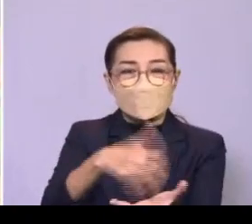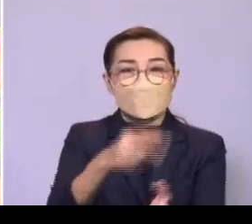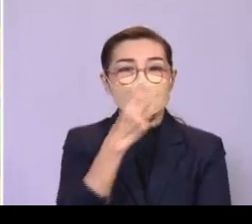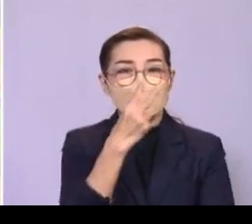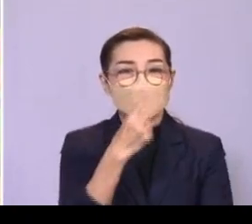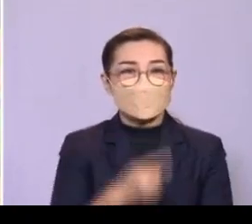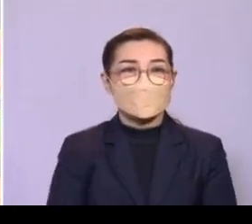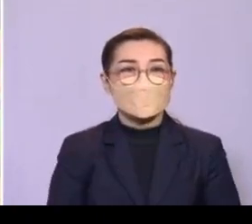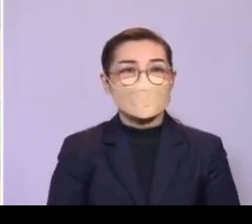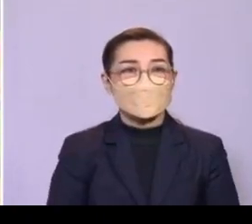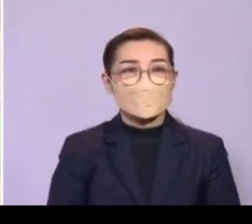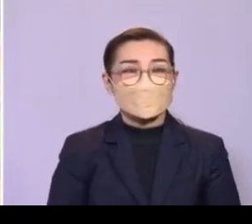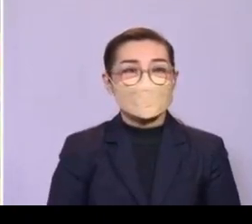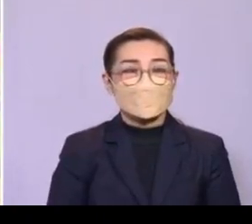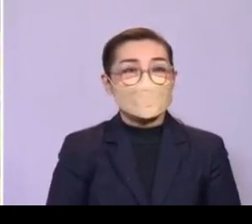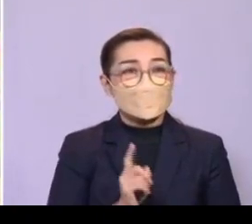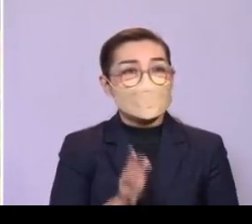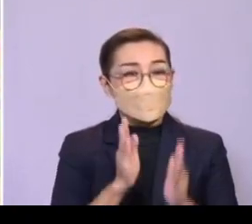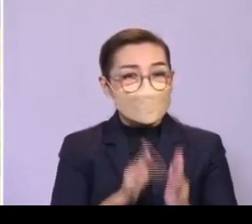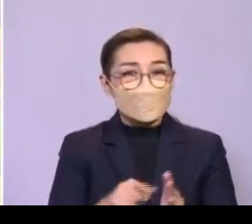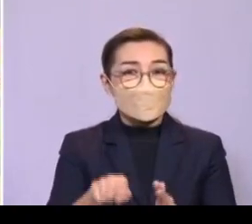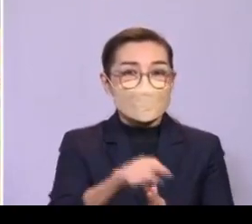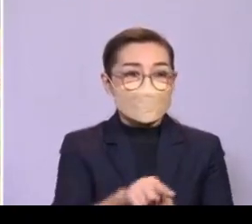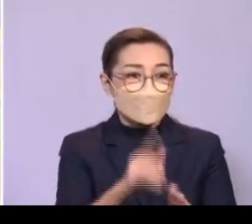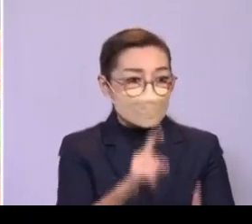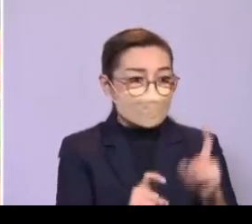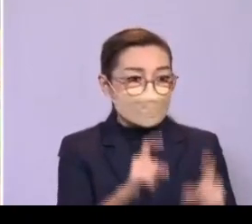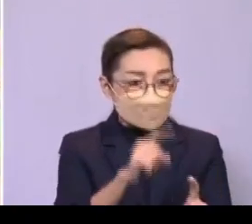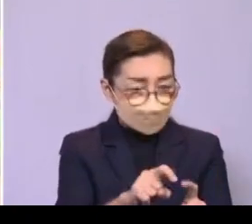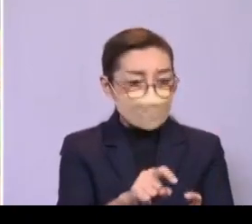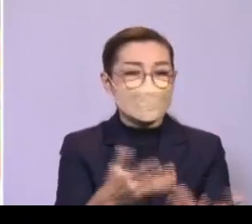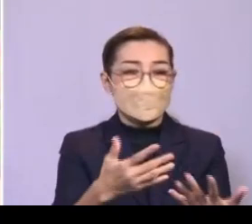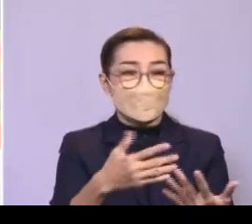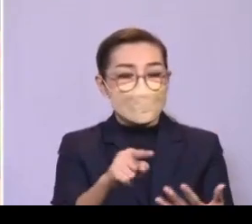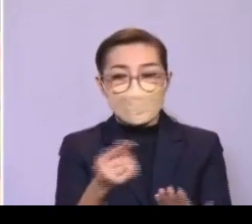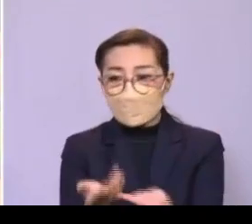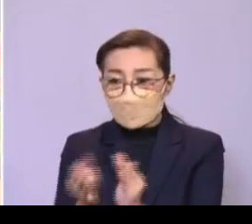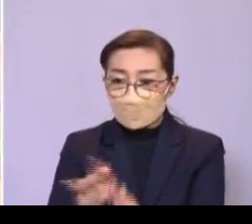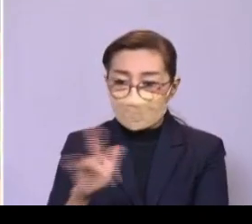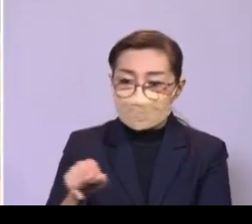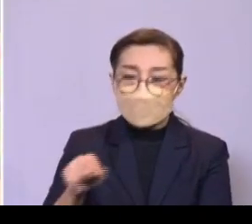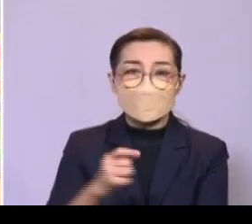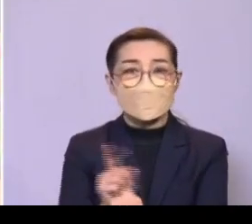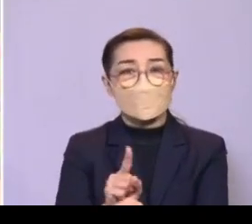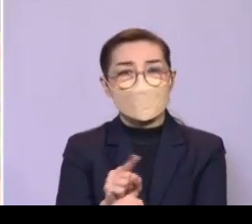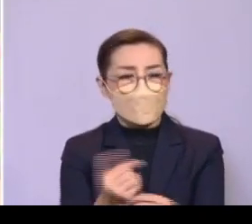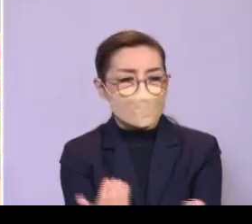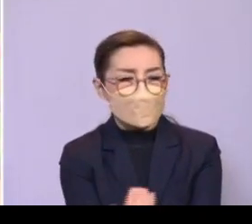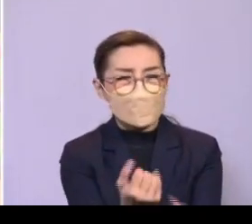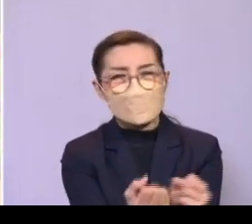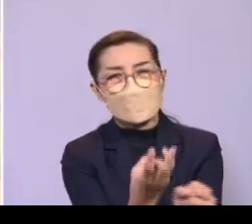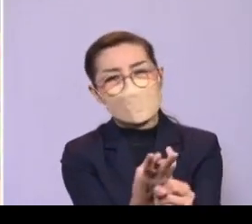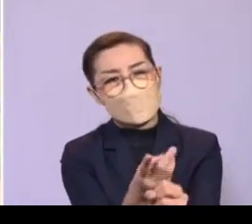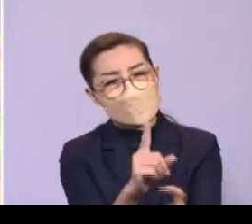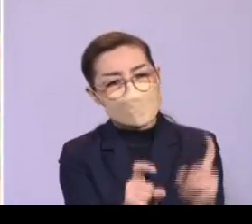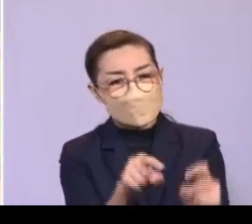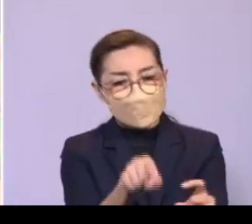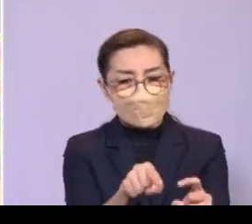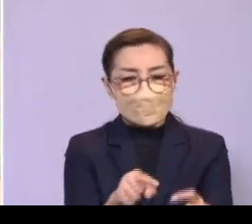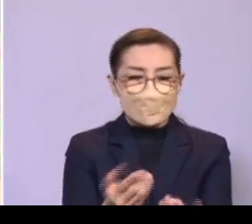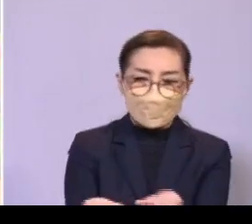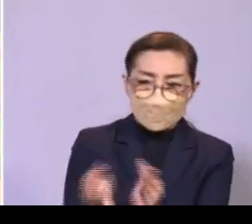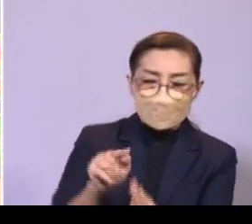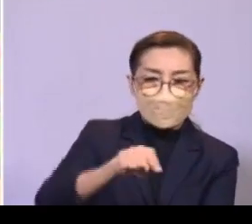ำพูกันครับ คนที่สูญเสียนี่จากนี้ไปไม่ทราบว่าจะอยู่ยังไงทำยังไงเพราะว่าลูกหลานตัวเล็กๆครับขณะนี้ยังทราบว่